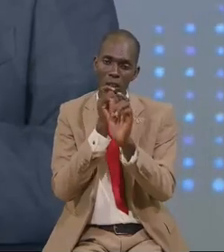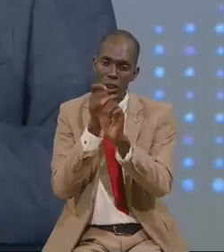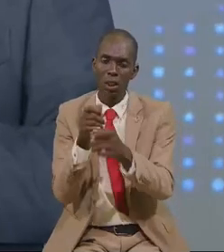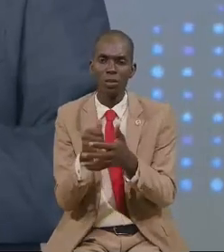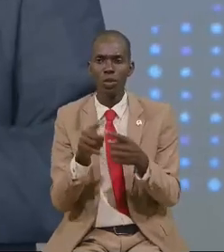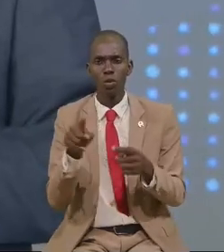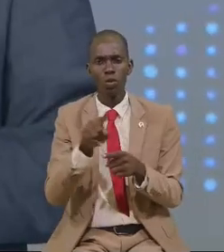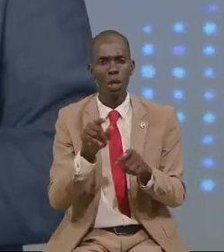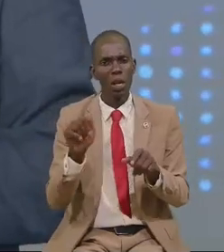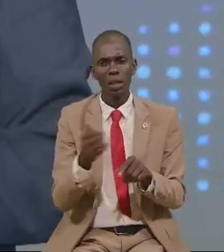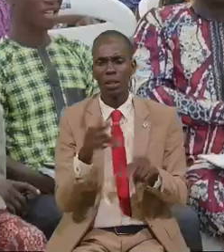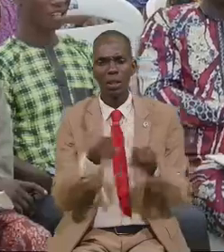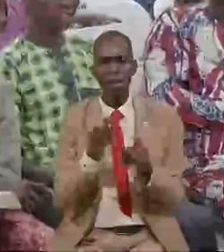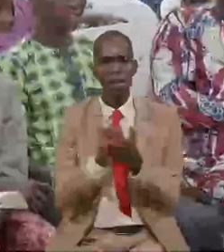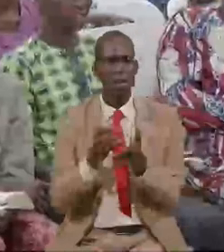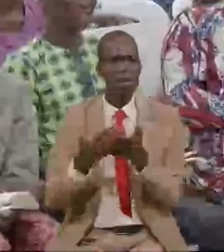t'a jamais fait ça?